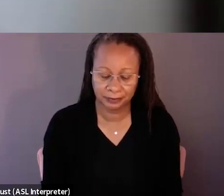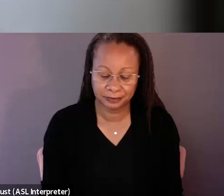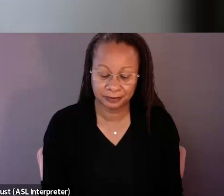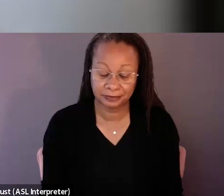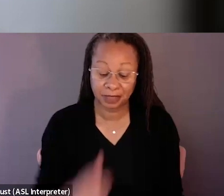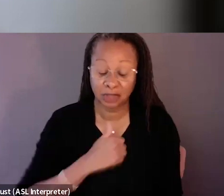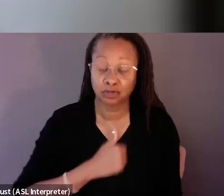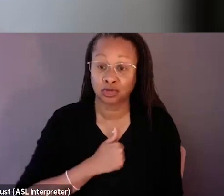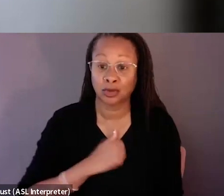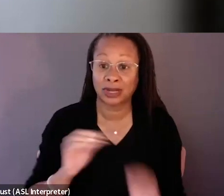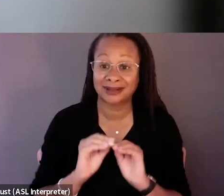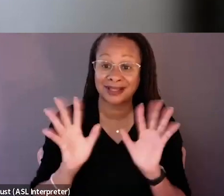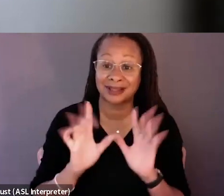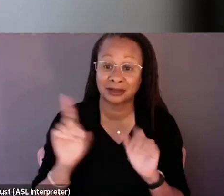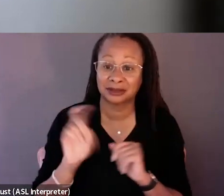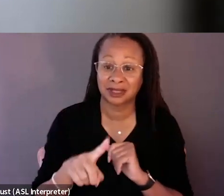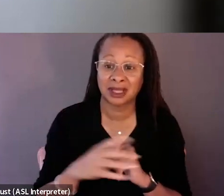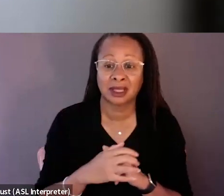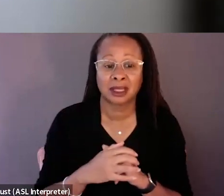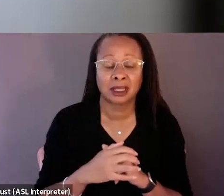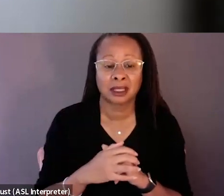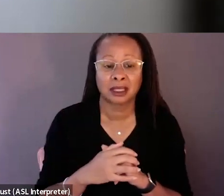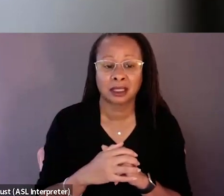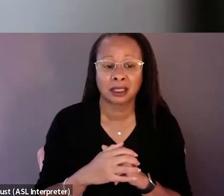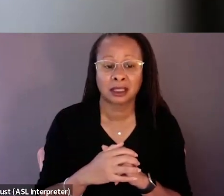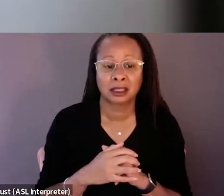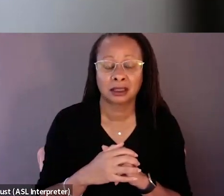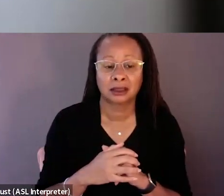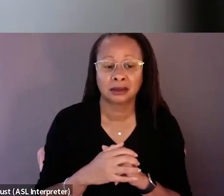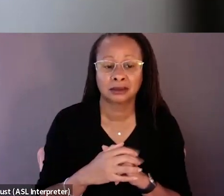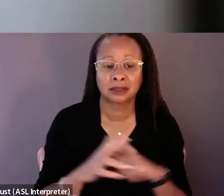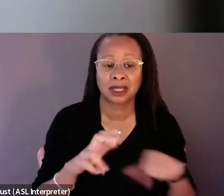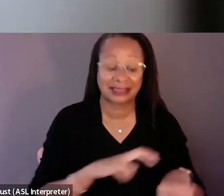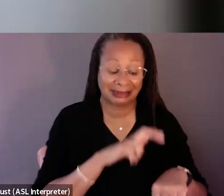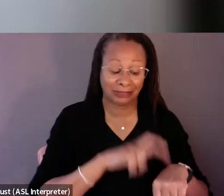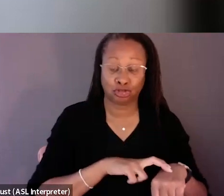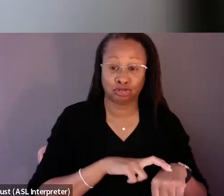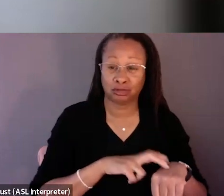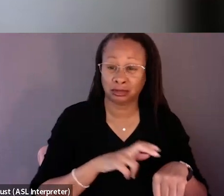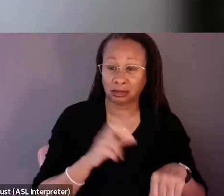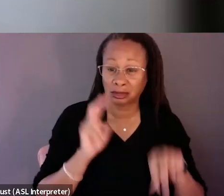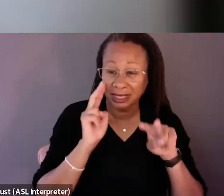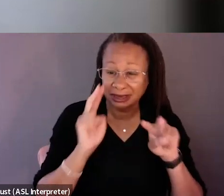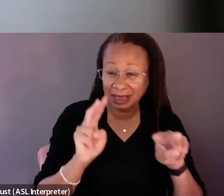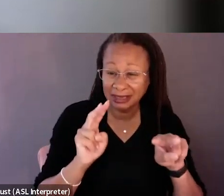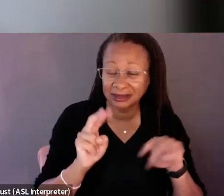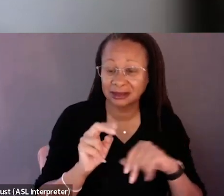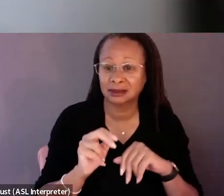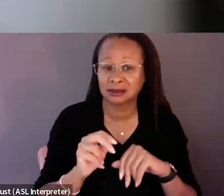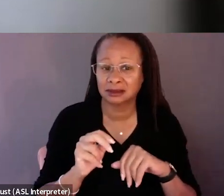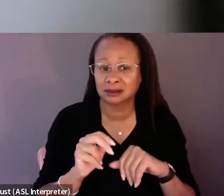that what you mentioned about the nature is it about the nature gaze in nature